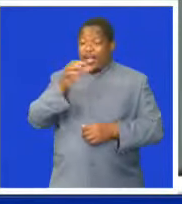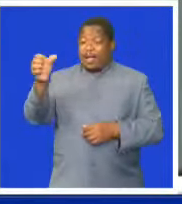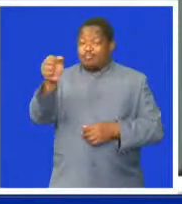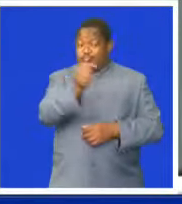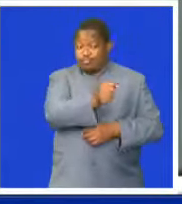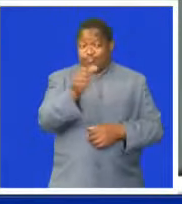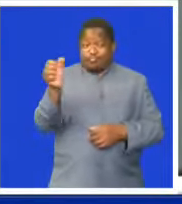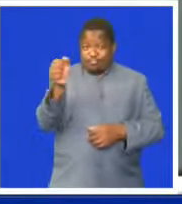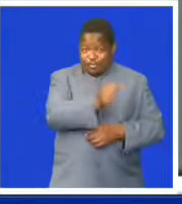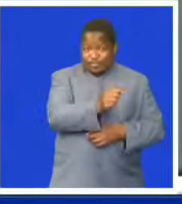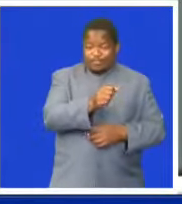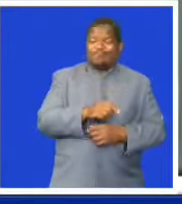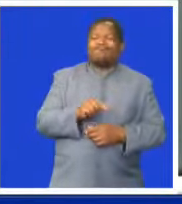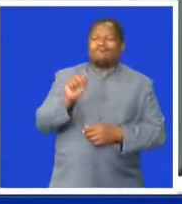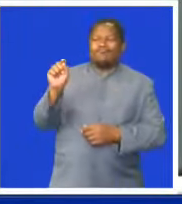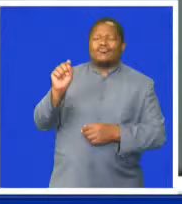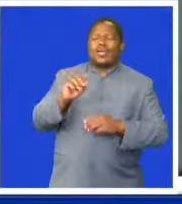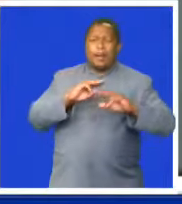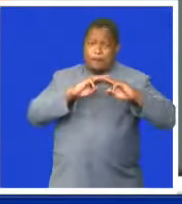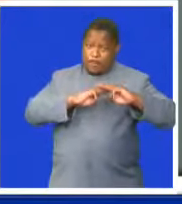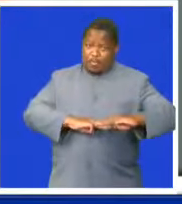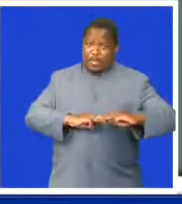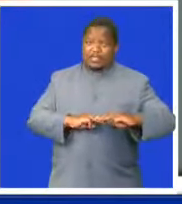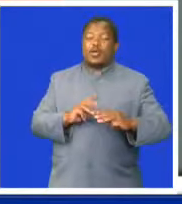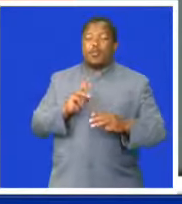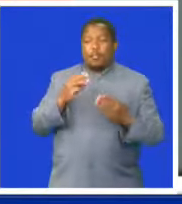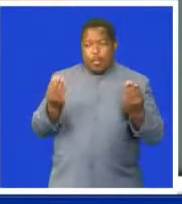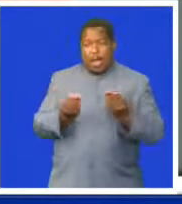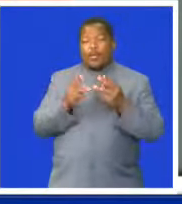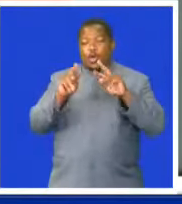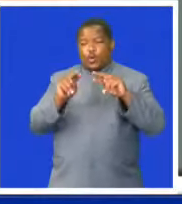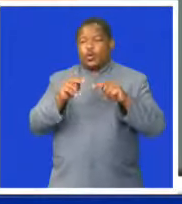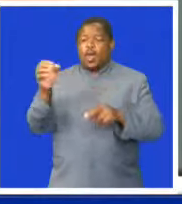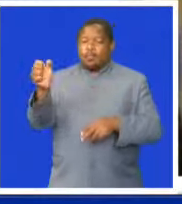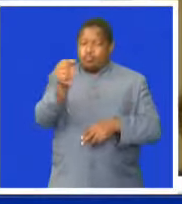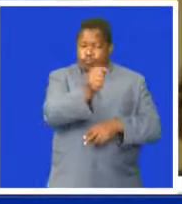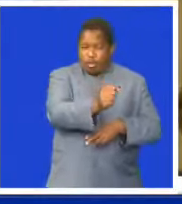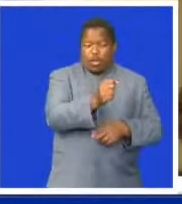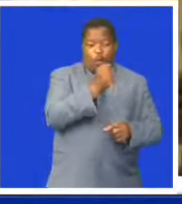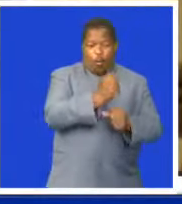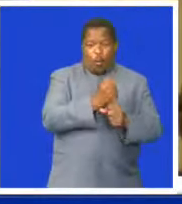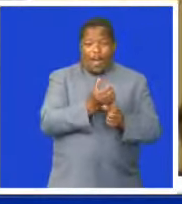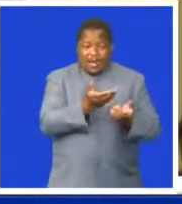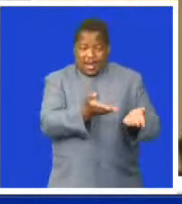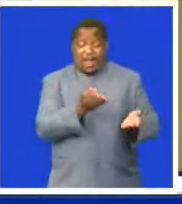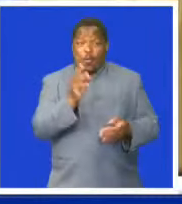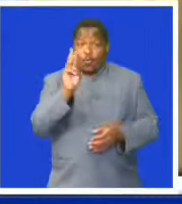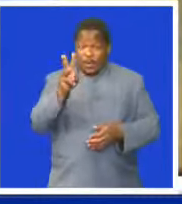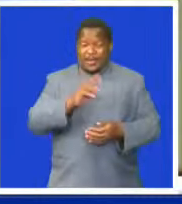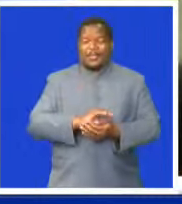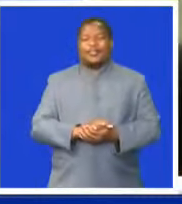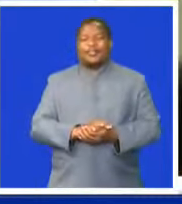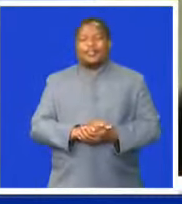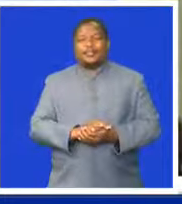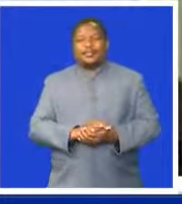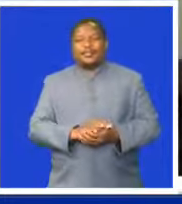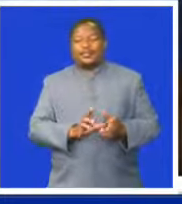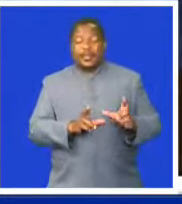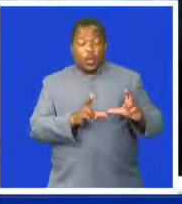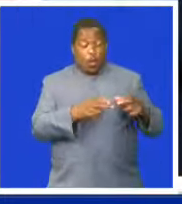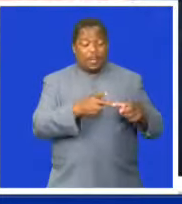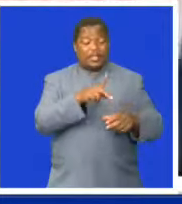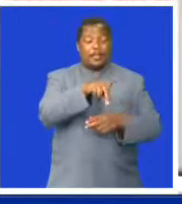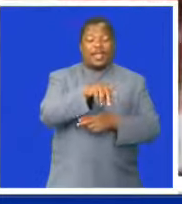i-approval yokuthi ma sikhona ukustaffa le ndlela ngale ndlela lefanele. Sihlalo walo libandla le-PAC